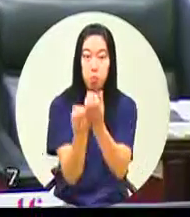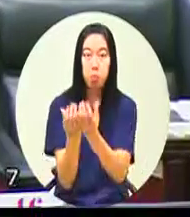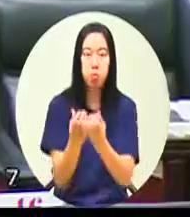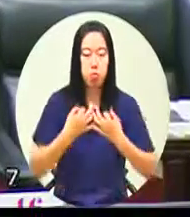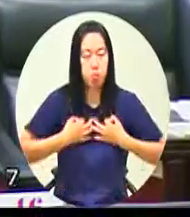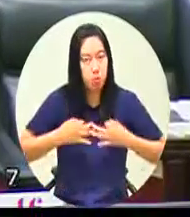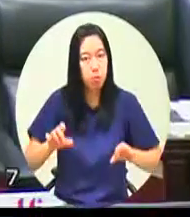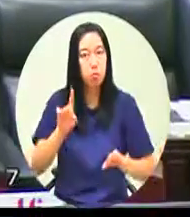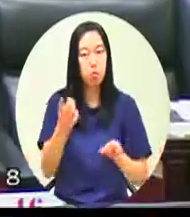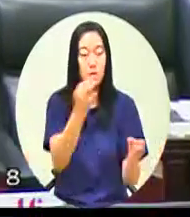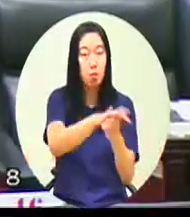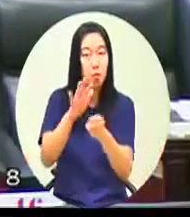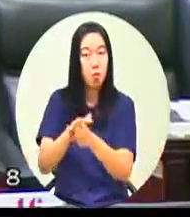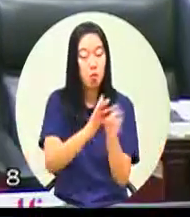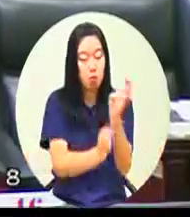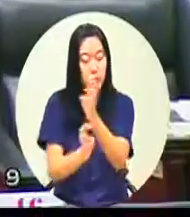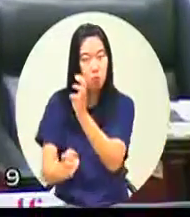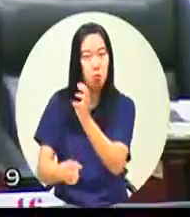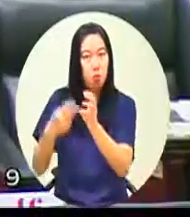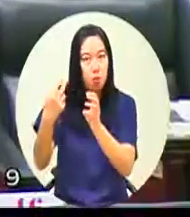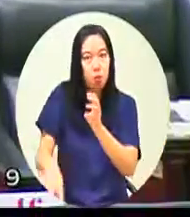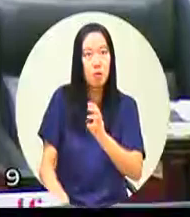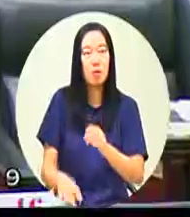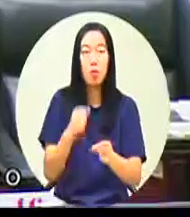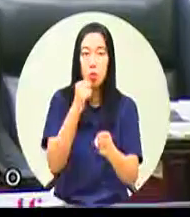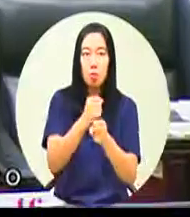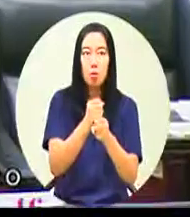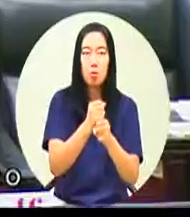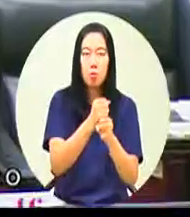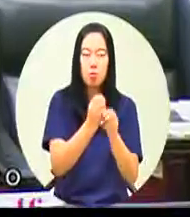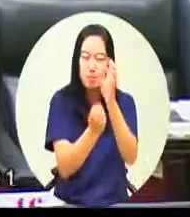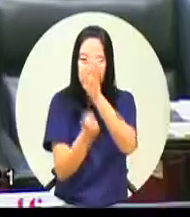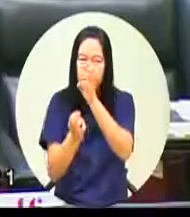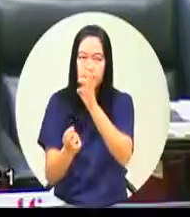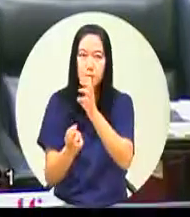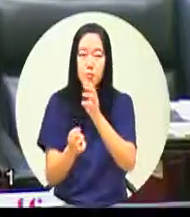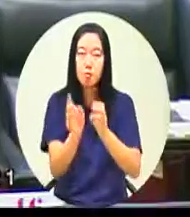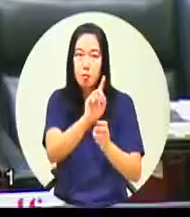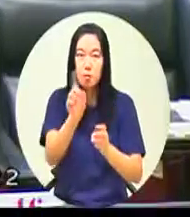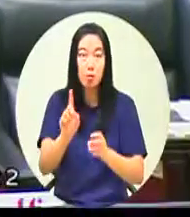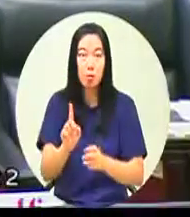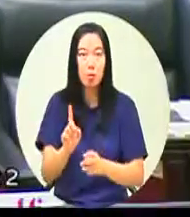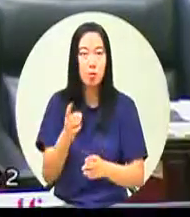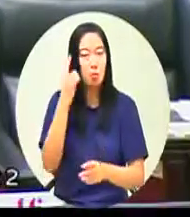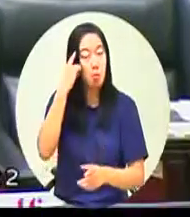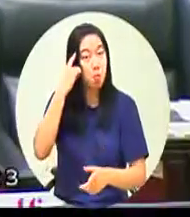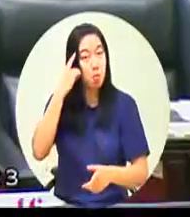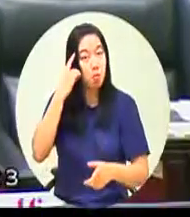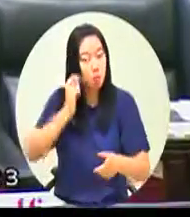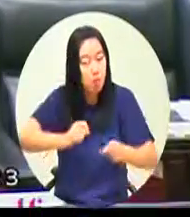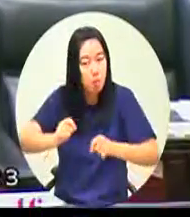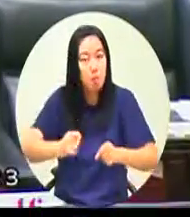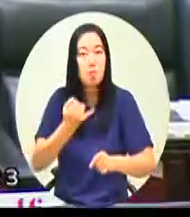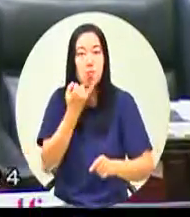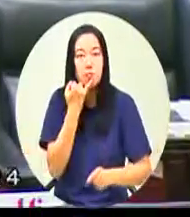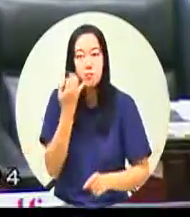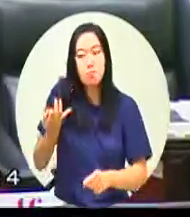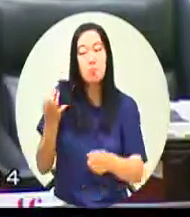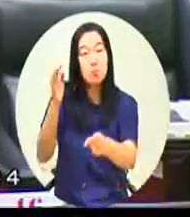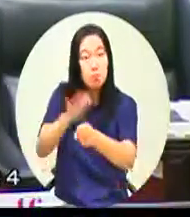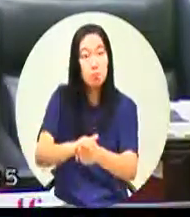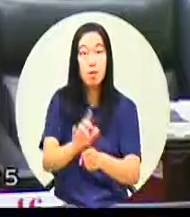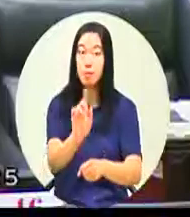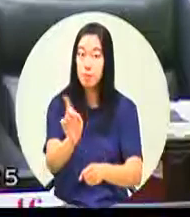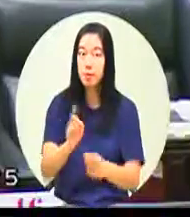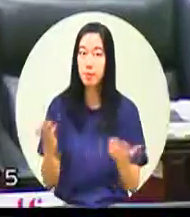咱是毋是会当去搁较精准的，啊较密切的什么办法会当来个补助？咱局